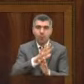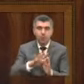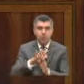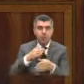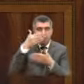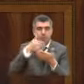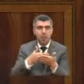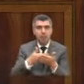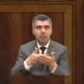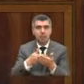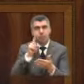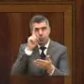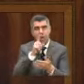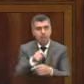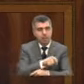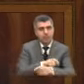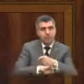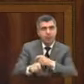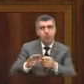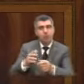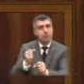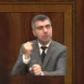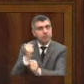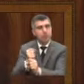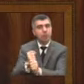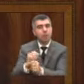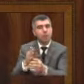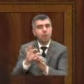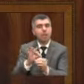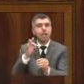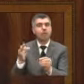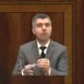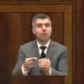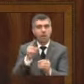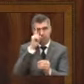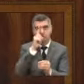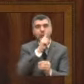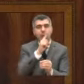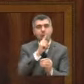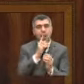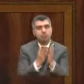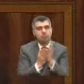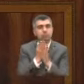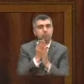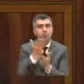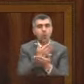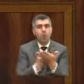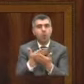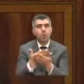غادي نتقاتلوا وغادي نشتغلوا يوميا باش نوصلوا للنتائج ان شاء الله، اننا نتجاوزوا هذا الشيء والاقتصاد ديالنا